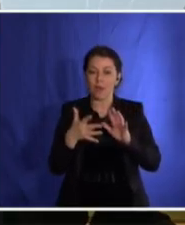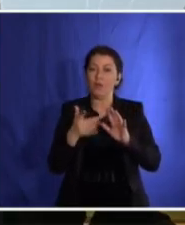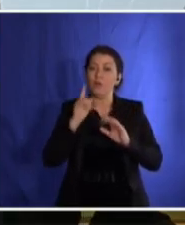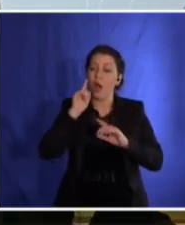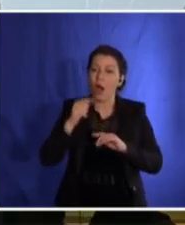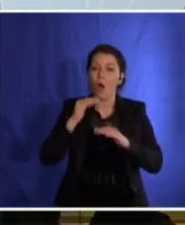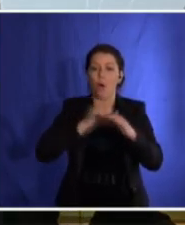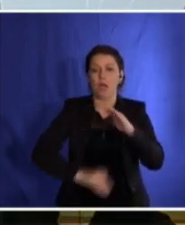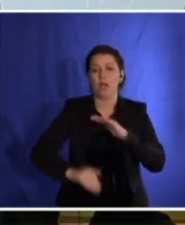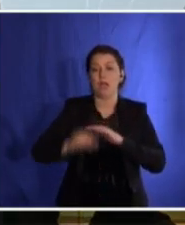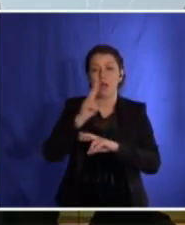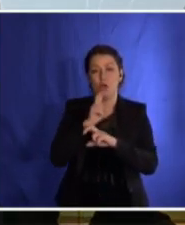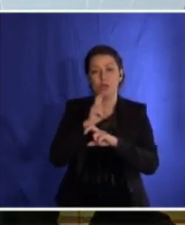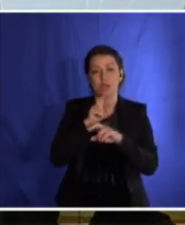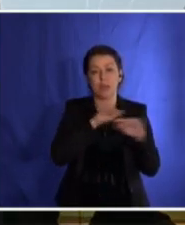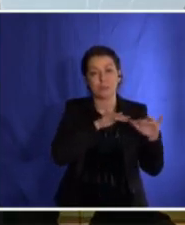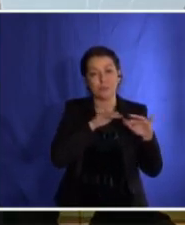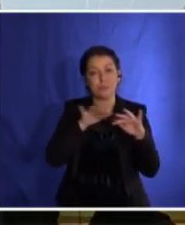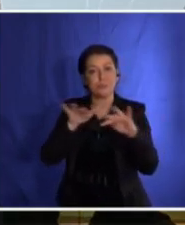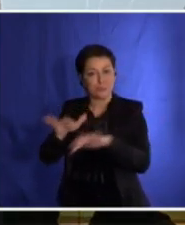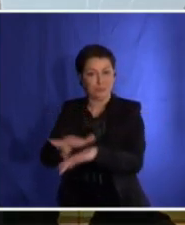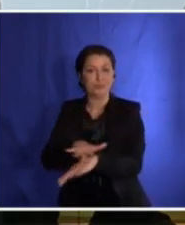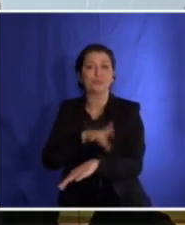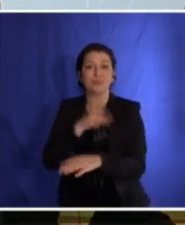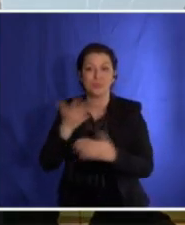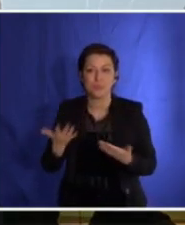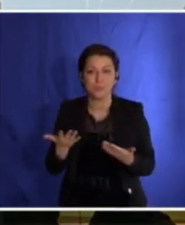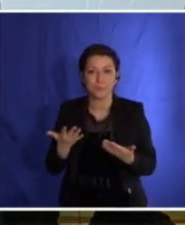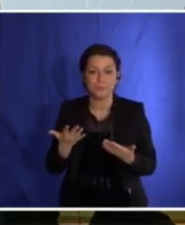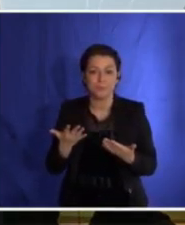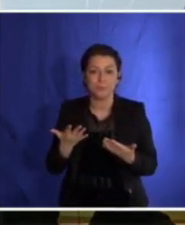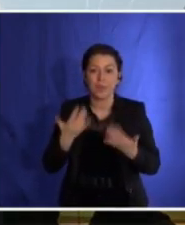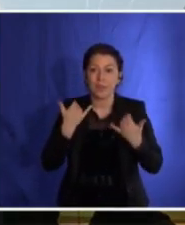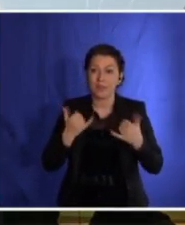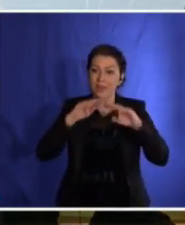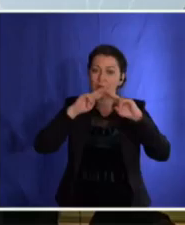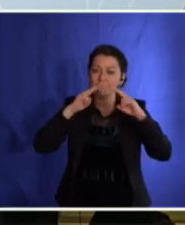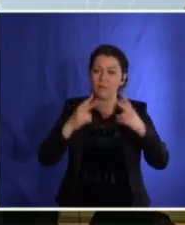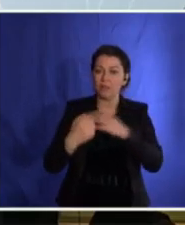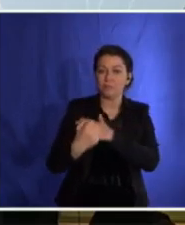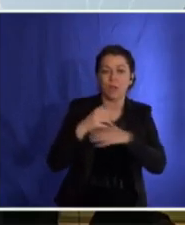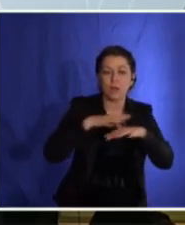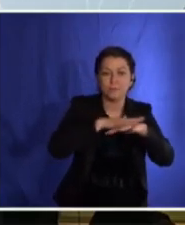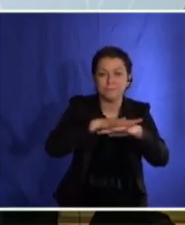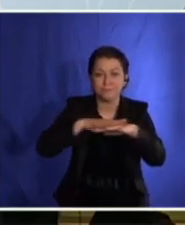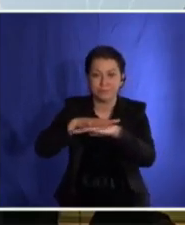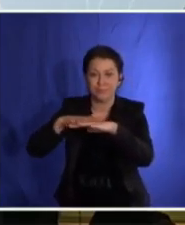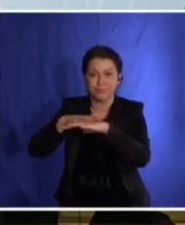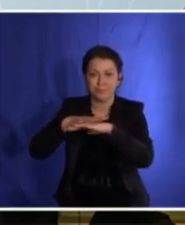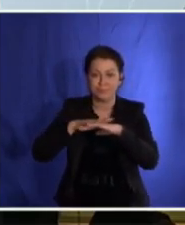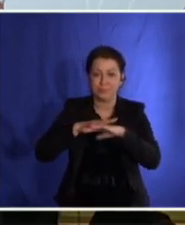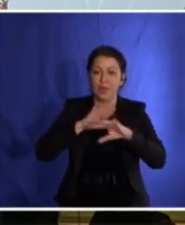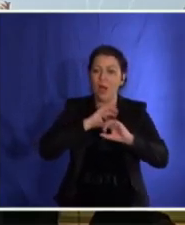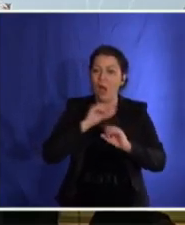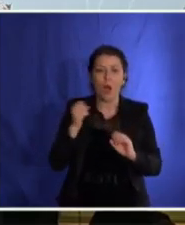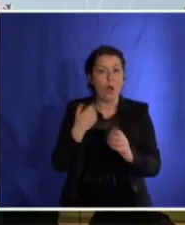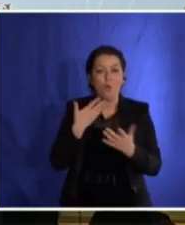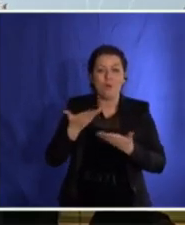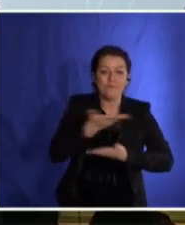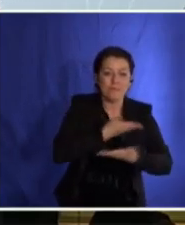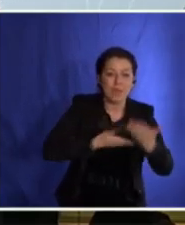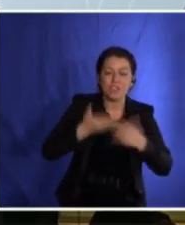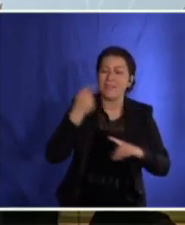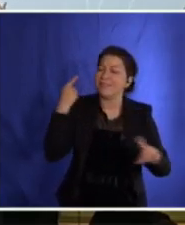Niederösterreich. Denn wir leben in einer immer enger vernetzten Welt mit direkten Auswirkungen auf unsere